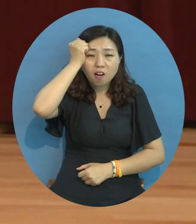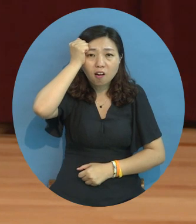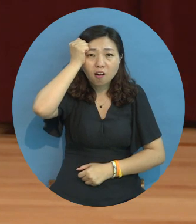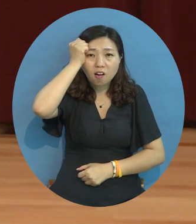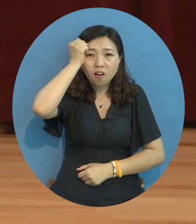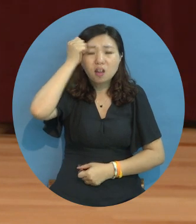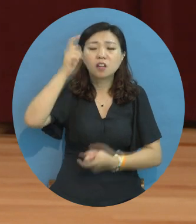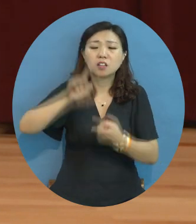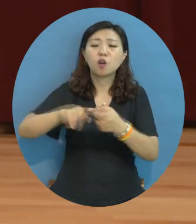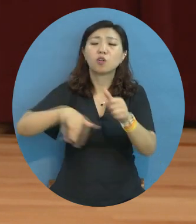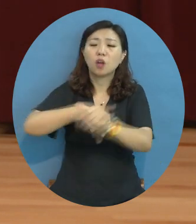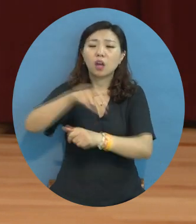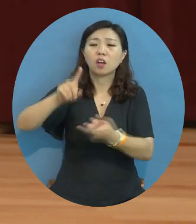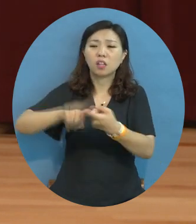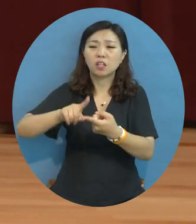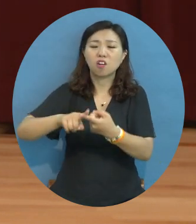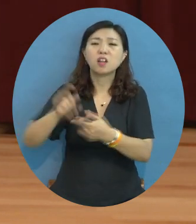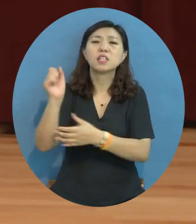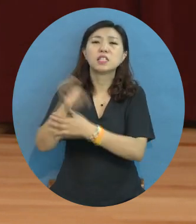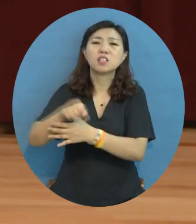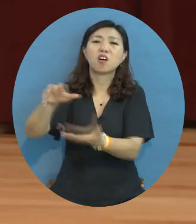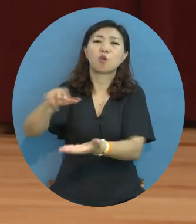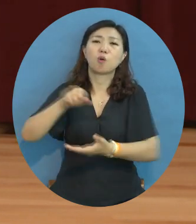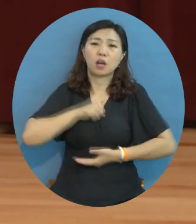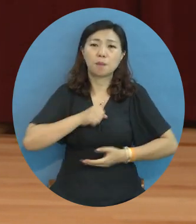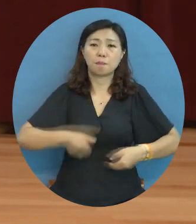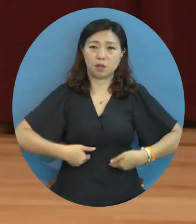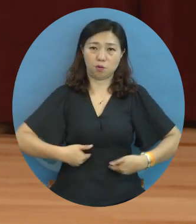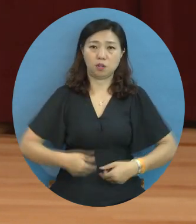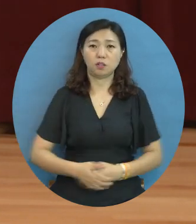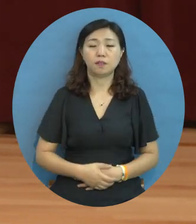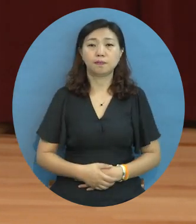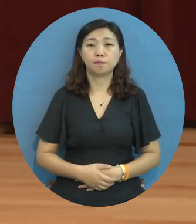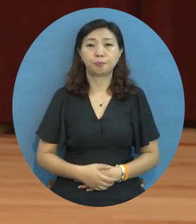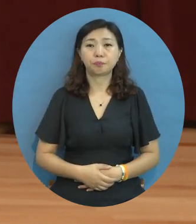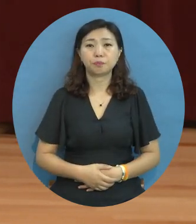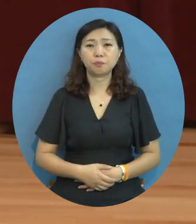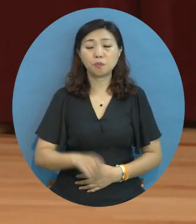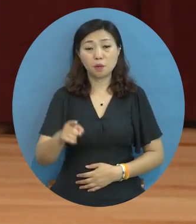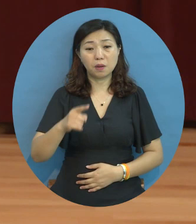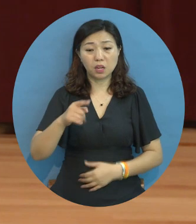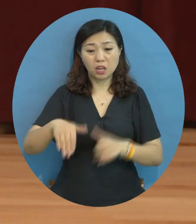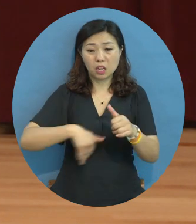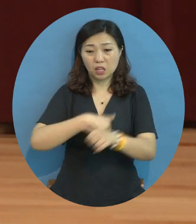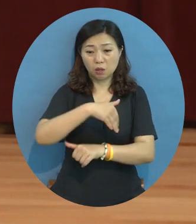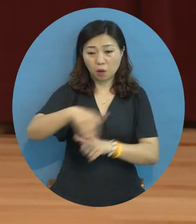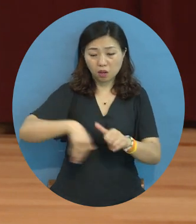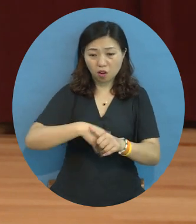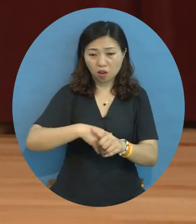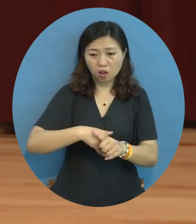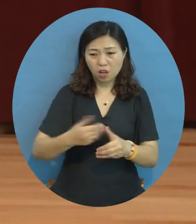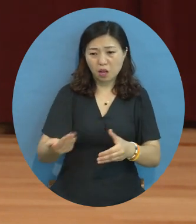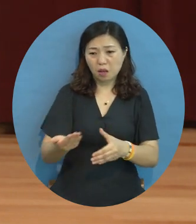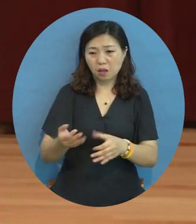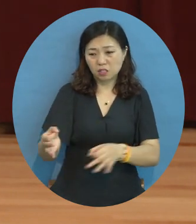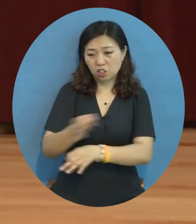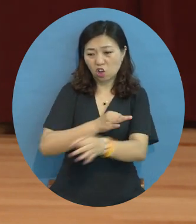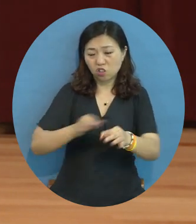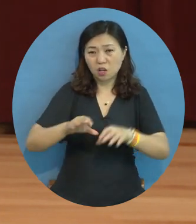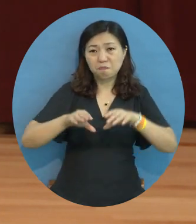이걸 여러분들이 이제 받아들여야 돼요. 두 번째는 그게 싫다면